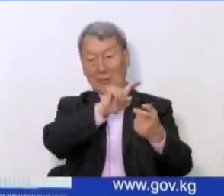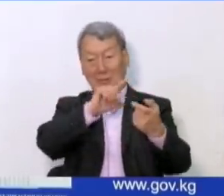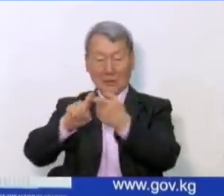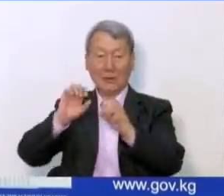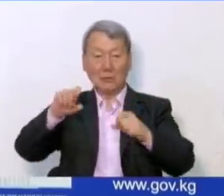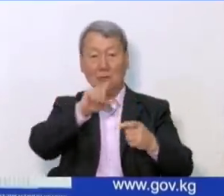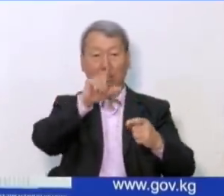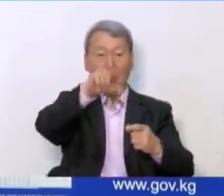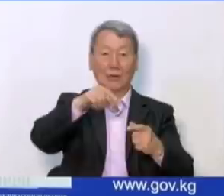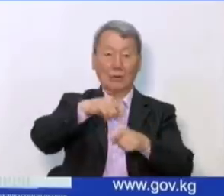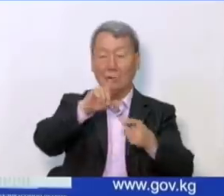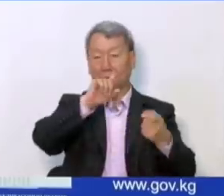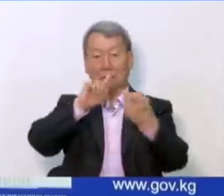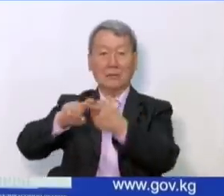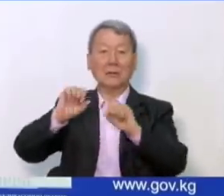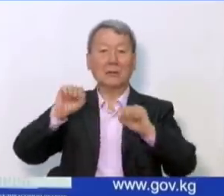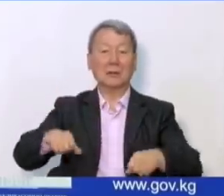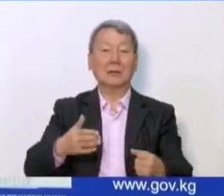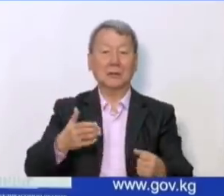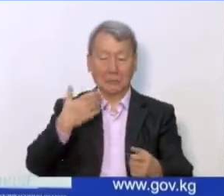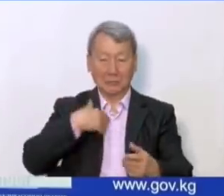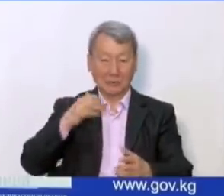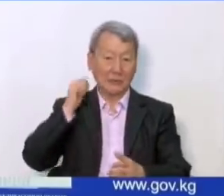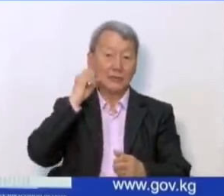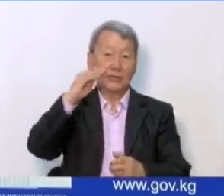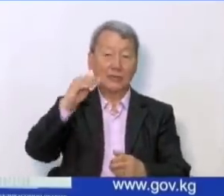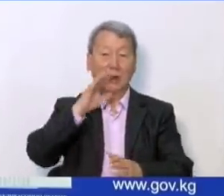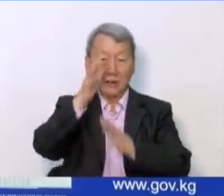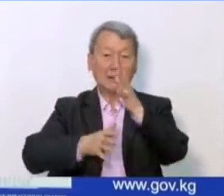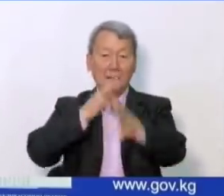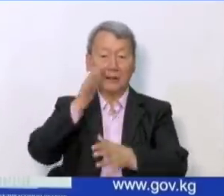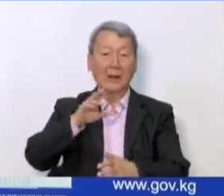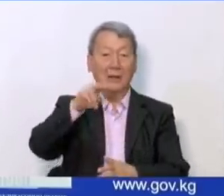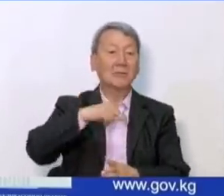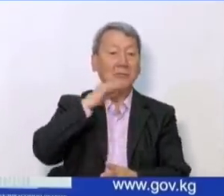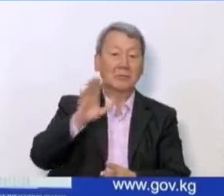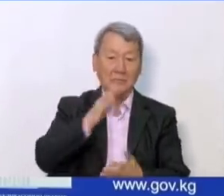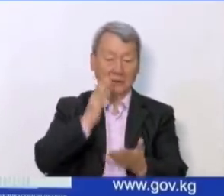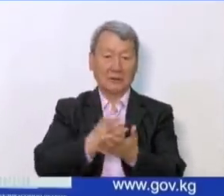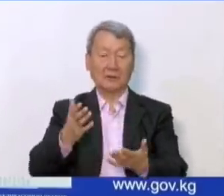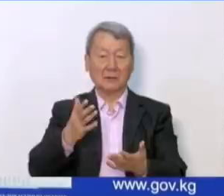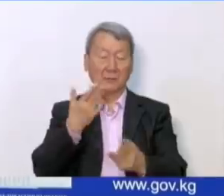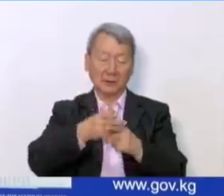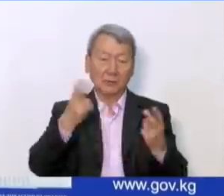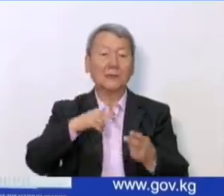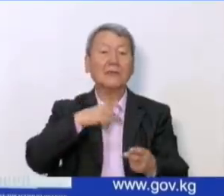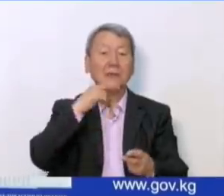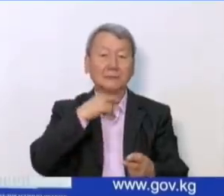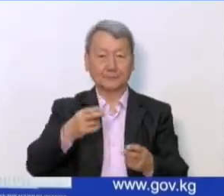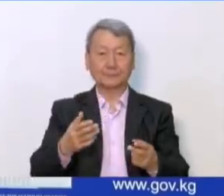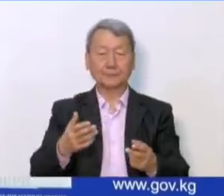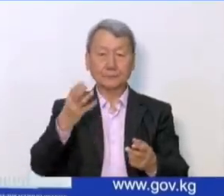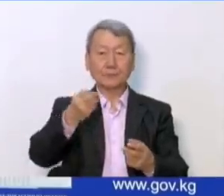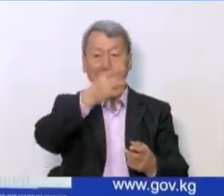коркунуч түзүп коюп аткандарына күндө эле айтып келе атабыз. Көңүл бурбай койгонго деген такыр болбойт экен. Ошон үчүн дагы